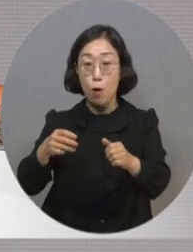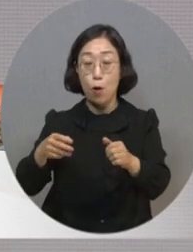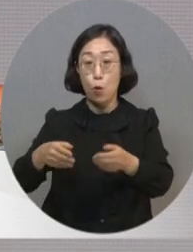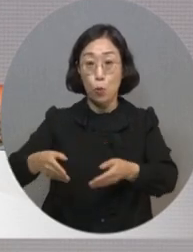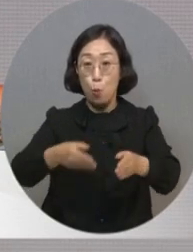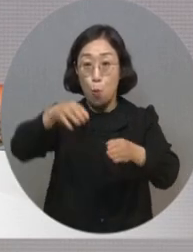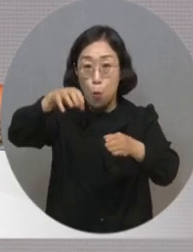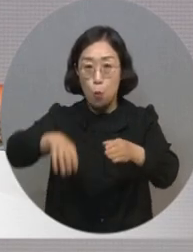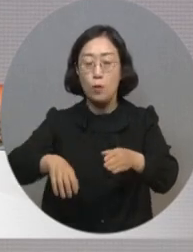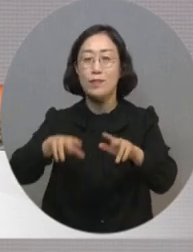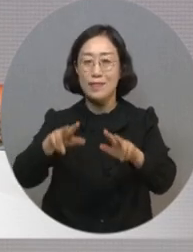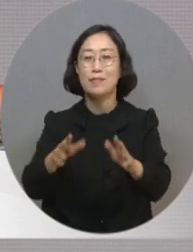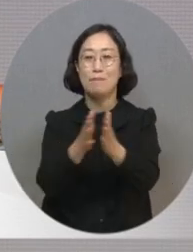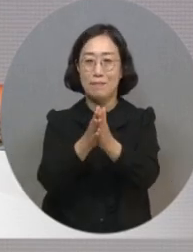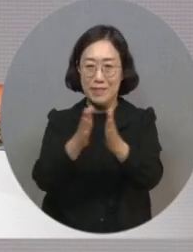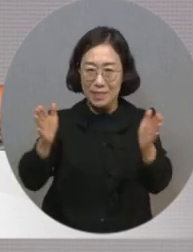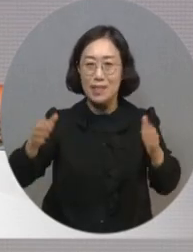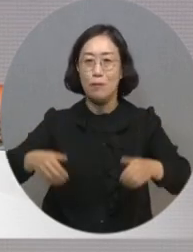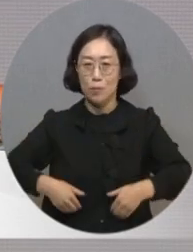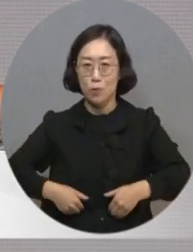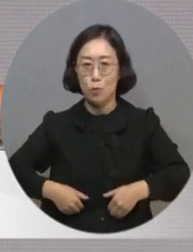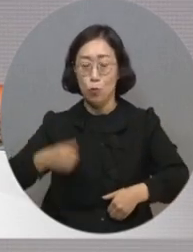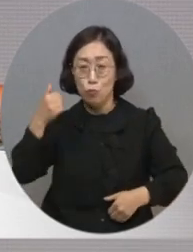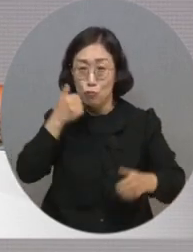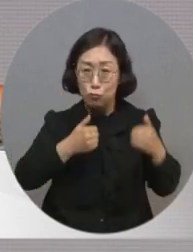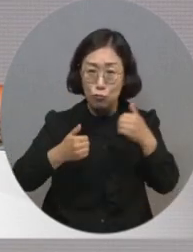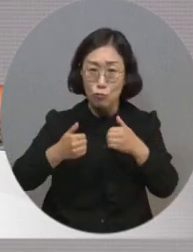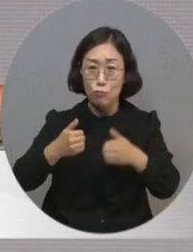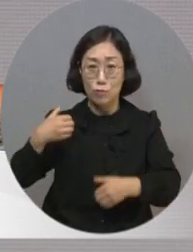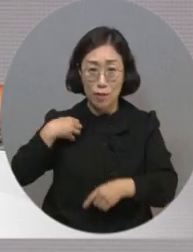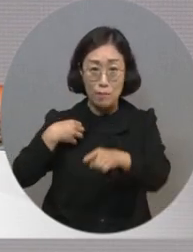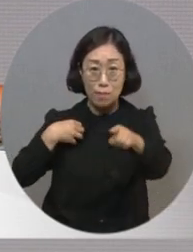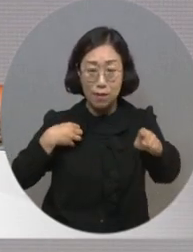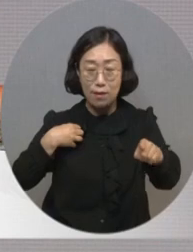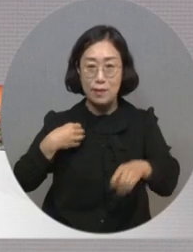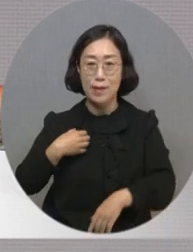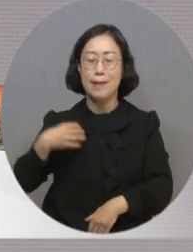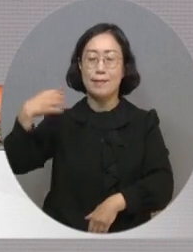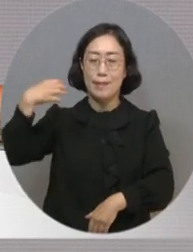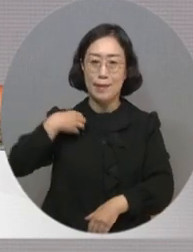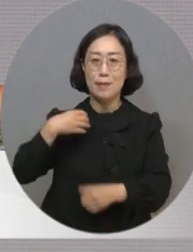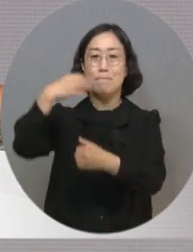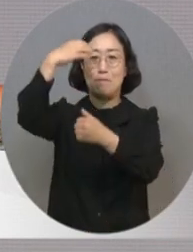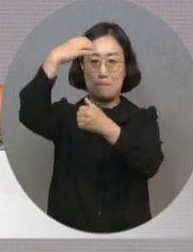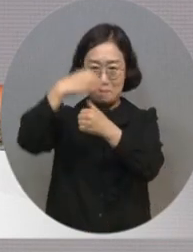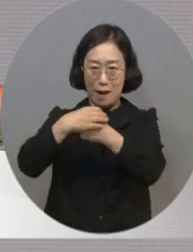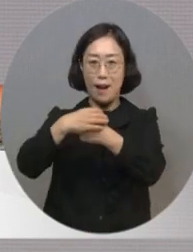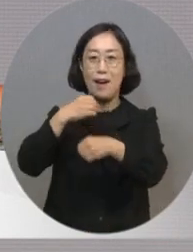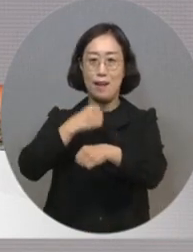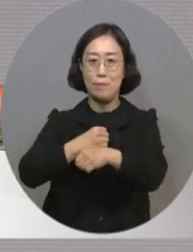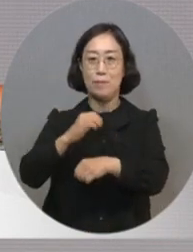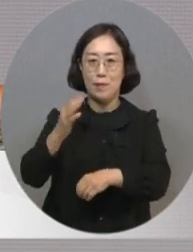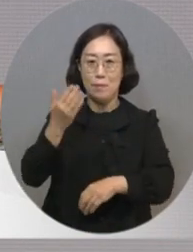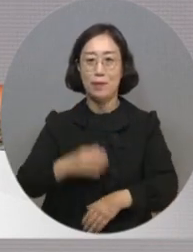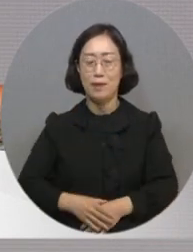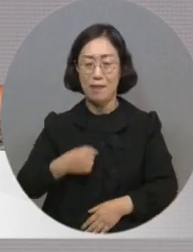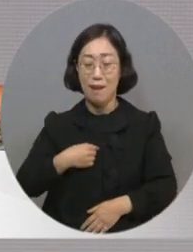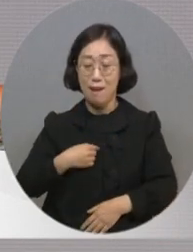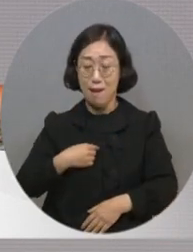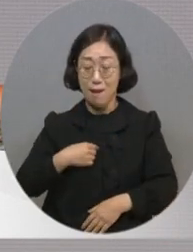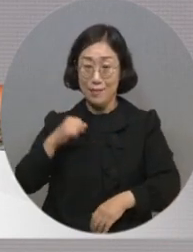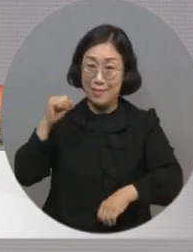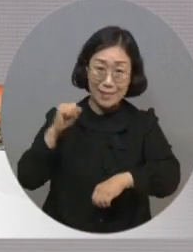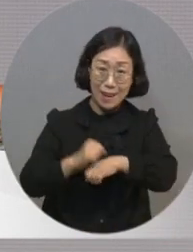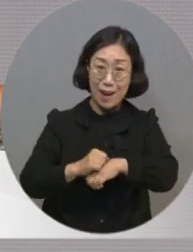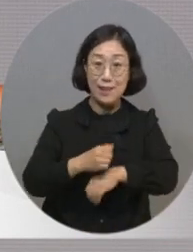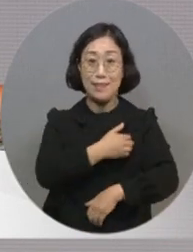이제는 시작을 해야 됩니다. 그래서 누가 하더라도 하지만 제가 먼저 앞장을 섰습니다. 사실 제가 잘나서